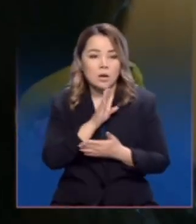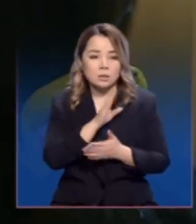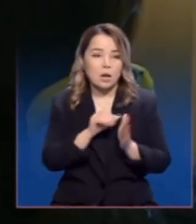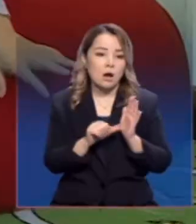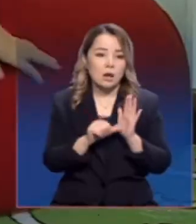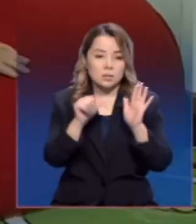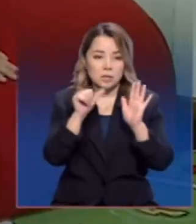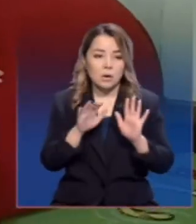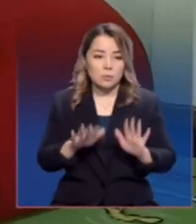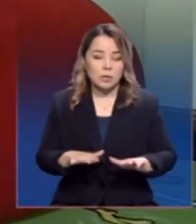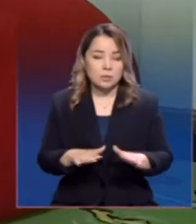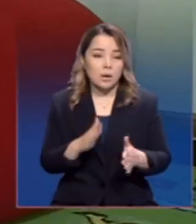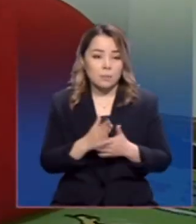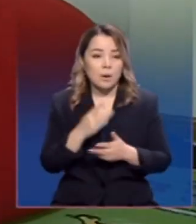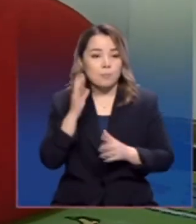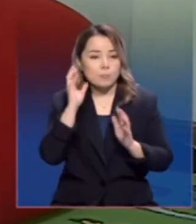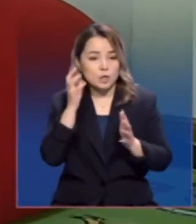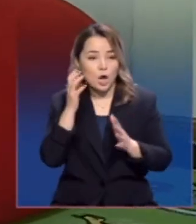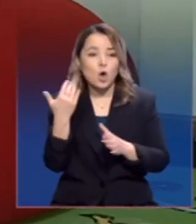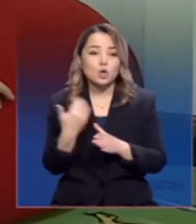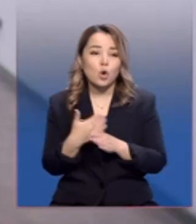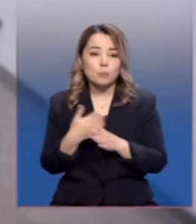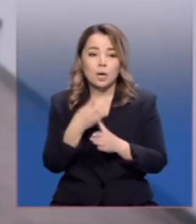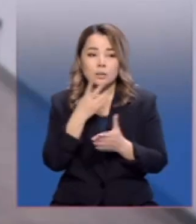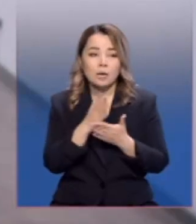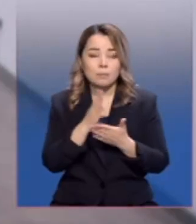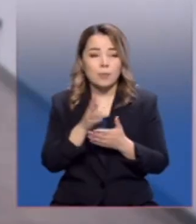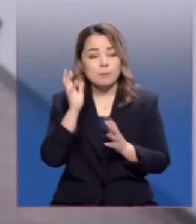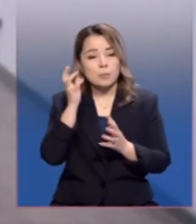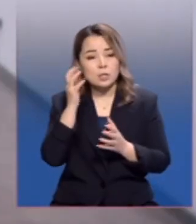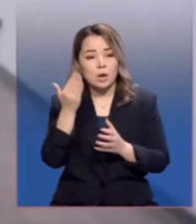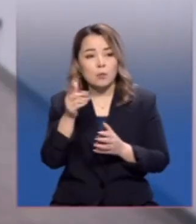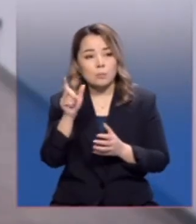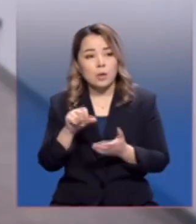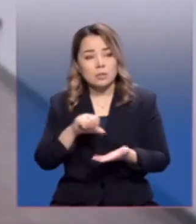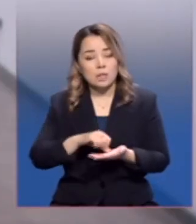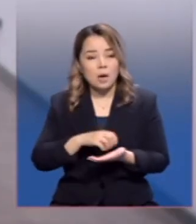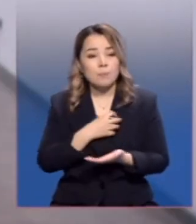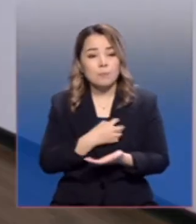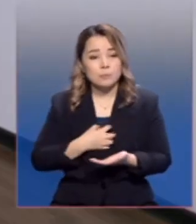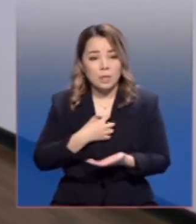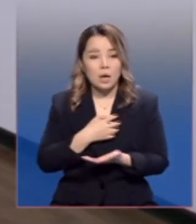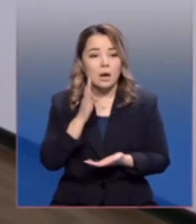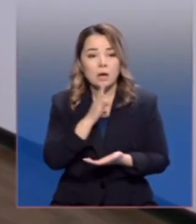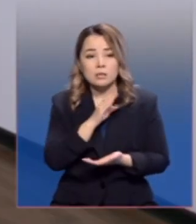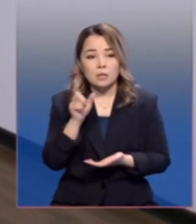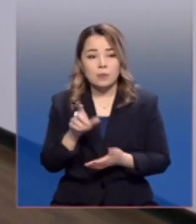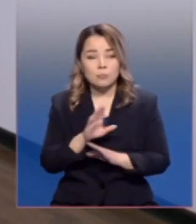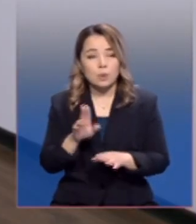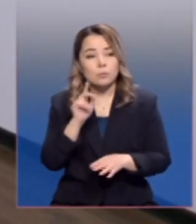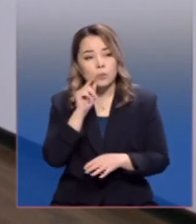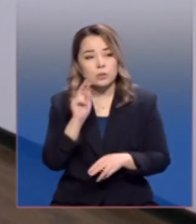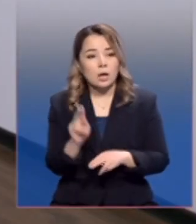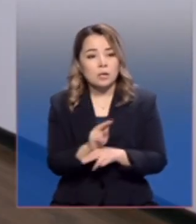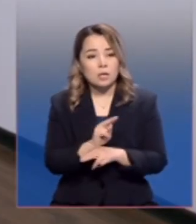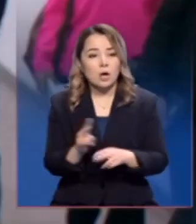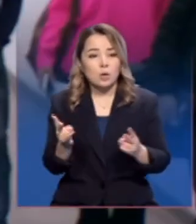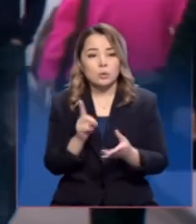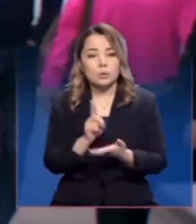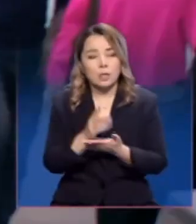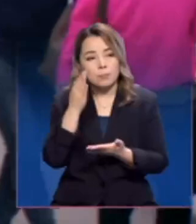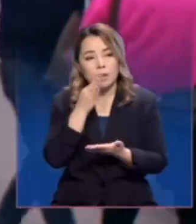6 ай болады. Осы уақытта оларға психологиялық көмек беріледі. Ал психолог Ержан Мырзабаев негізі әйелді емес, ерлерді тәрбиелеу керек деген